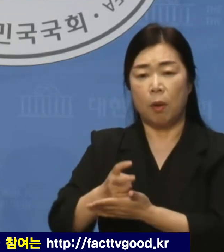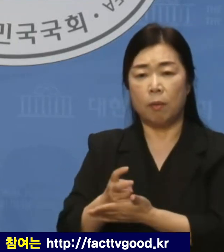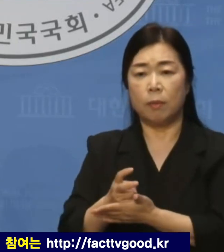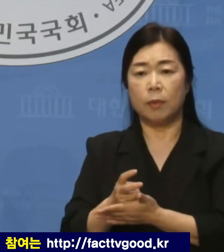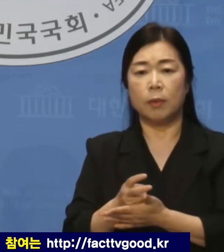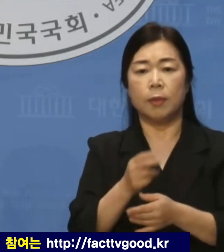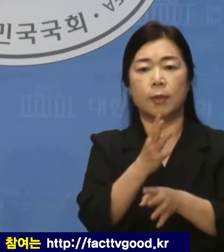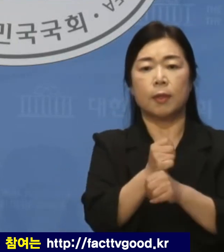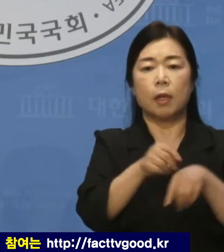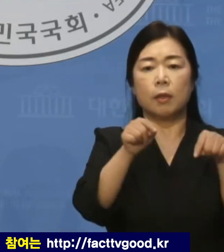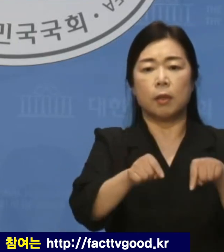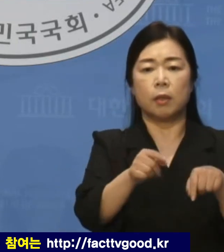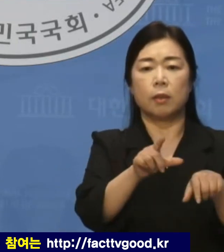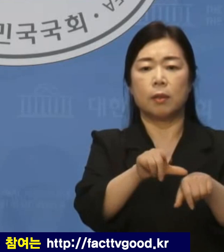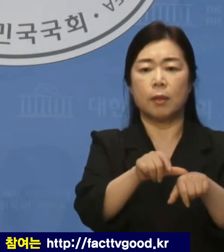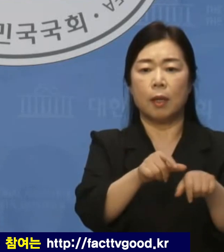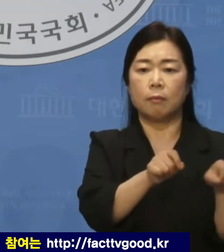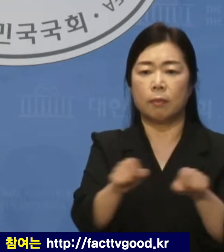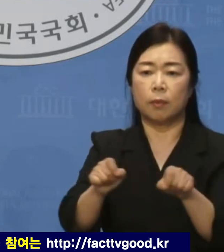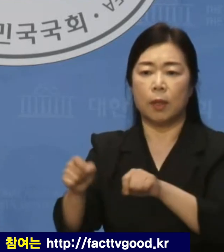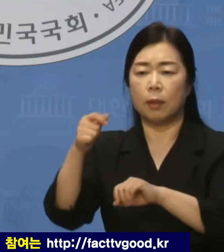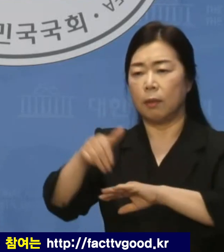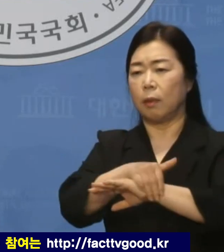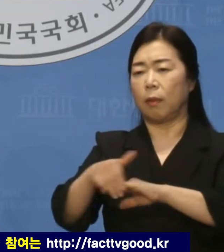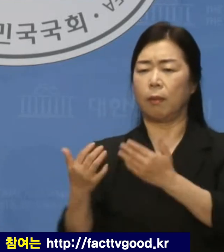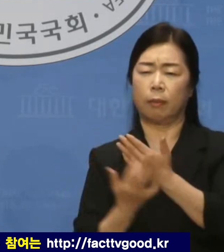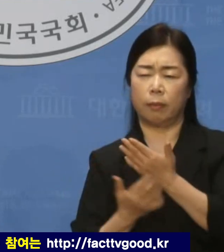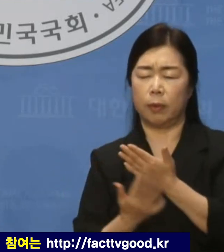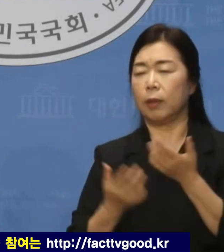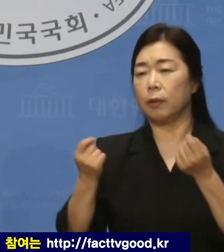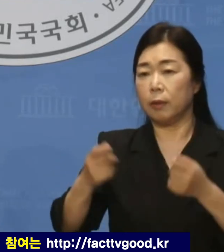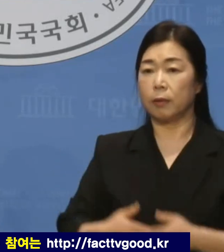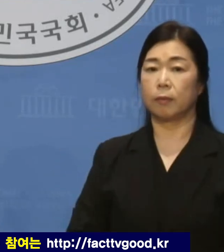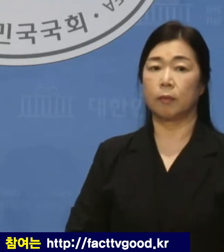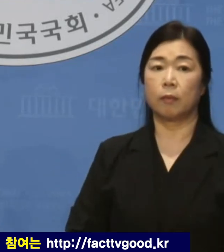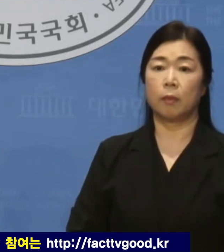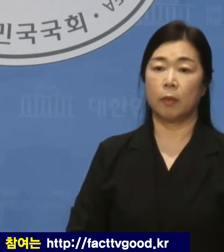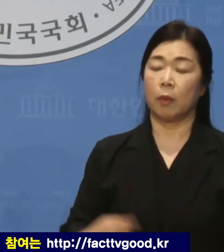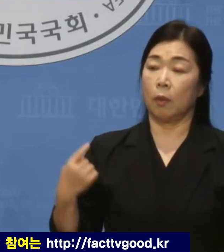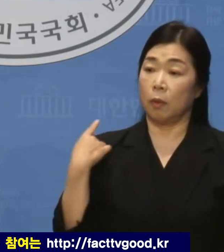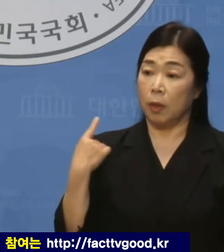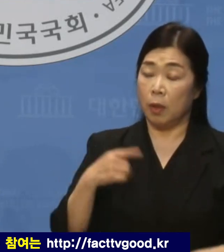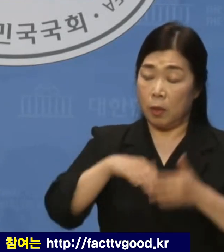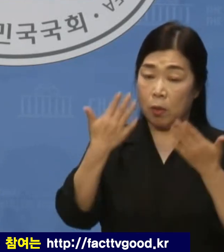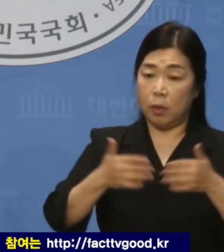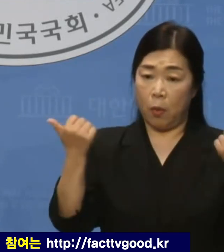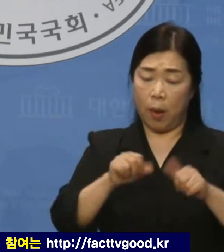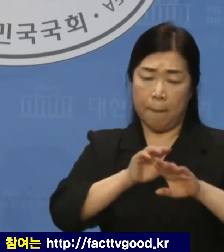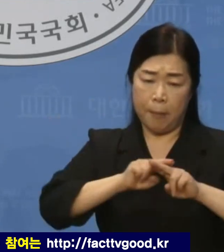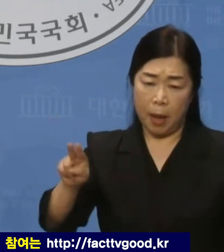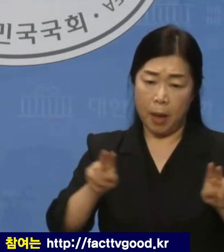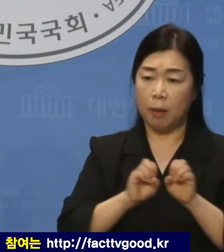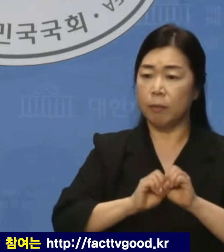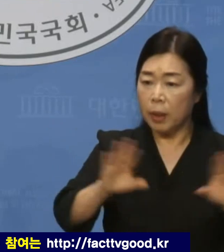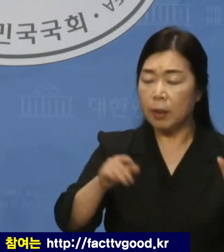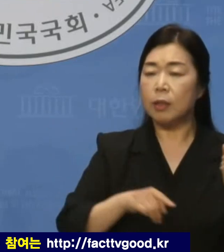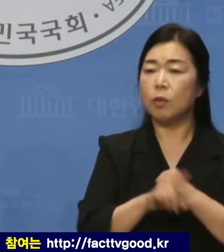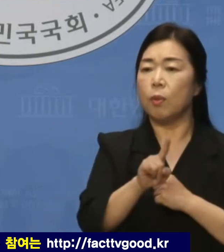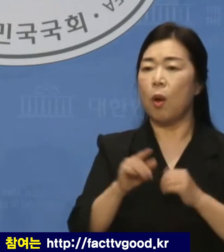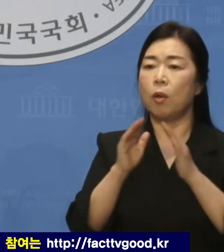최대한 지연시키겠다는 꼼수에 불과합니다. 여당이 어제 전체 회의를 파행시켰던 핵심